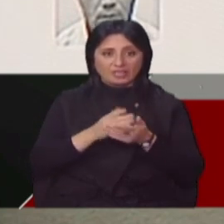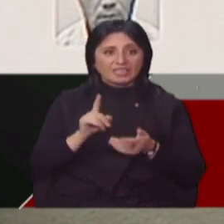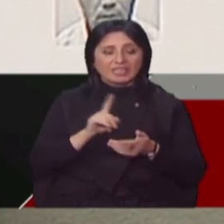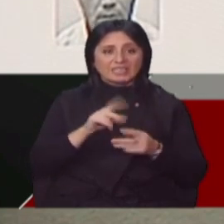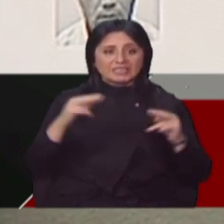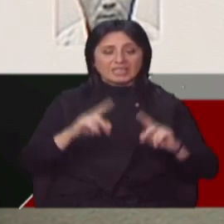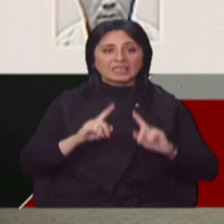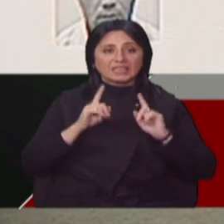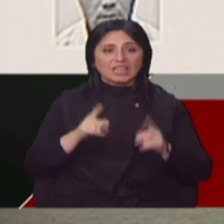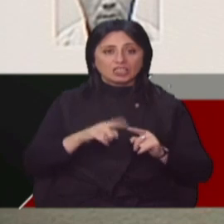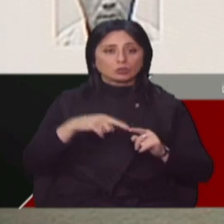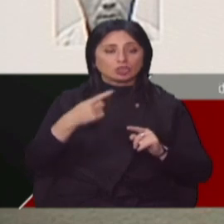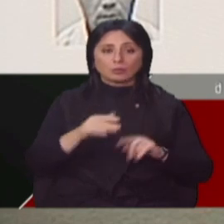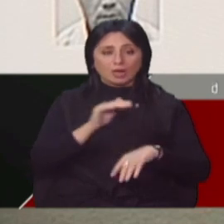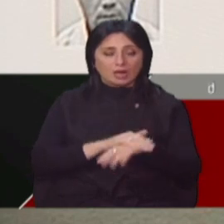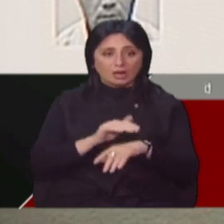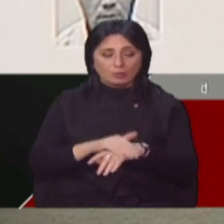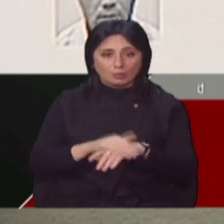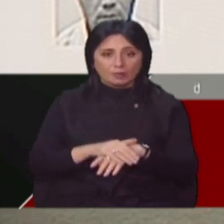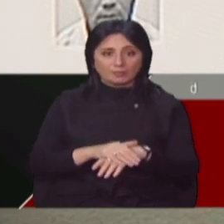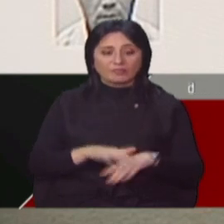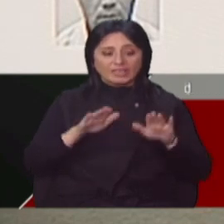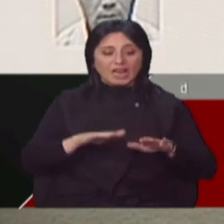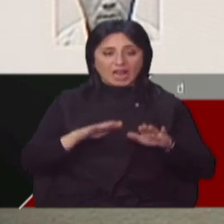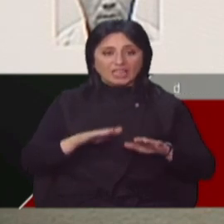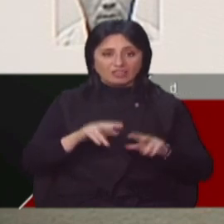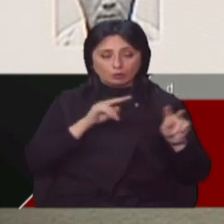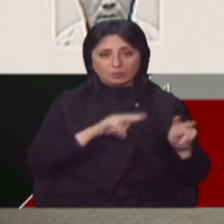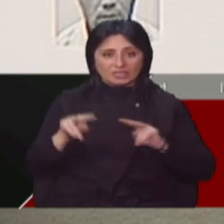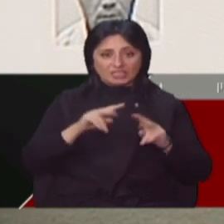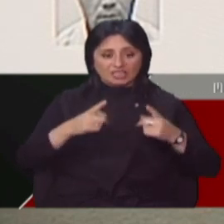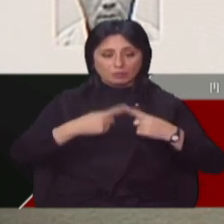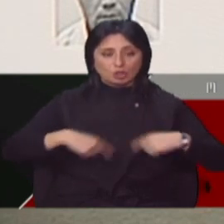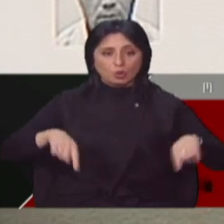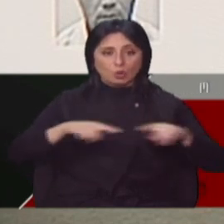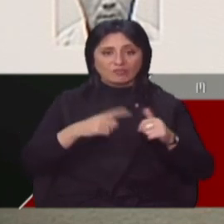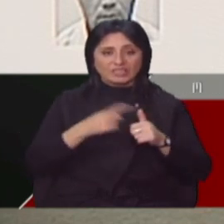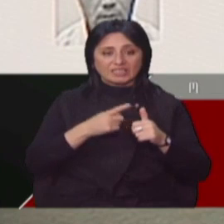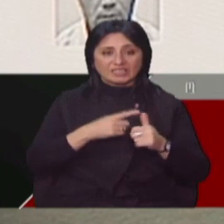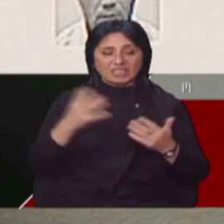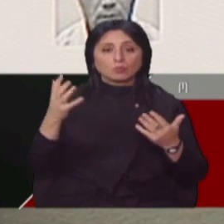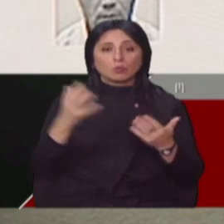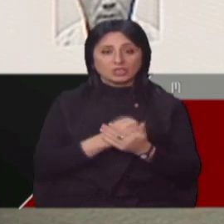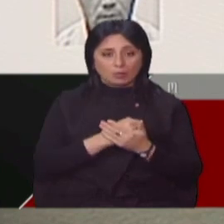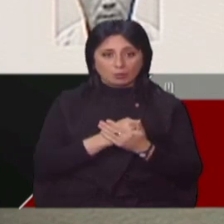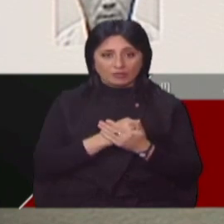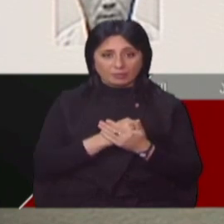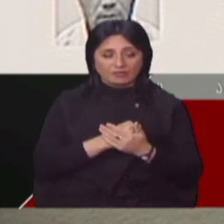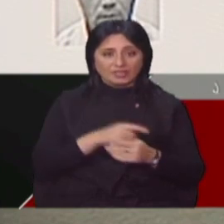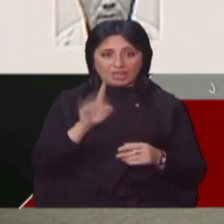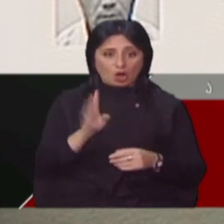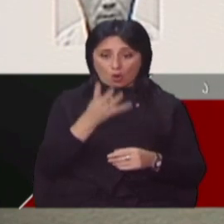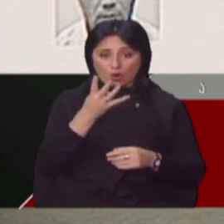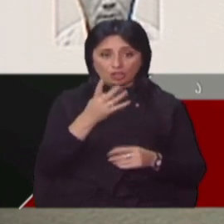რისი დადასტურებაცაა შემდეგი გარემოება. ადგილობრივი სადამკვირვებლო ორგანიზაციის სტატუსის მოსაპოვებლად, ამ